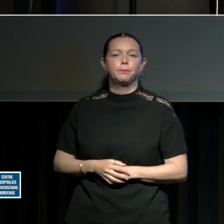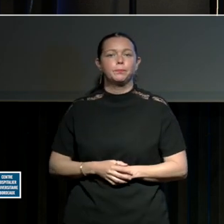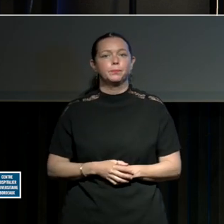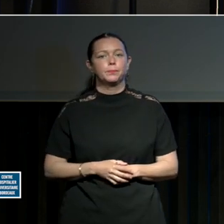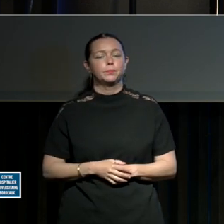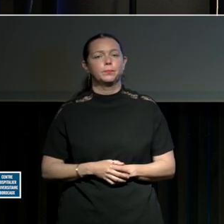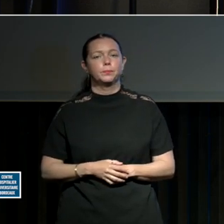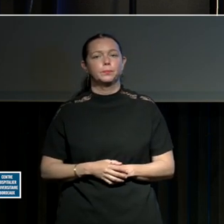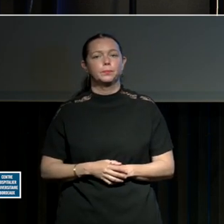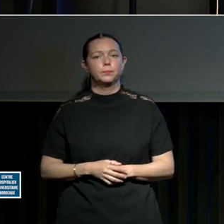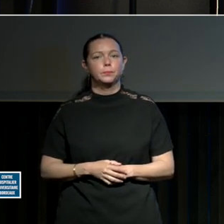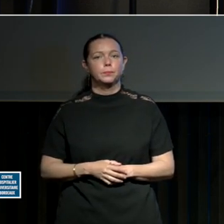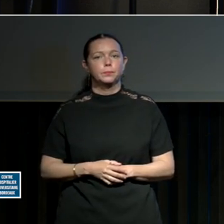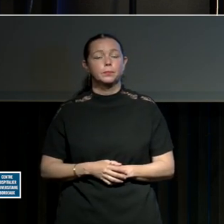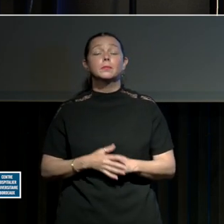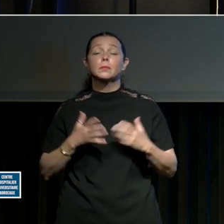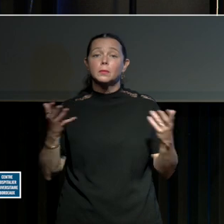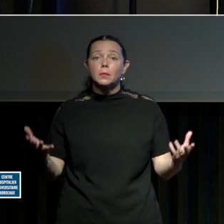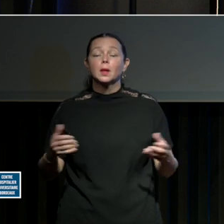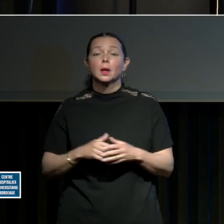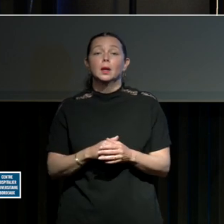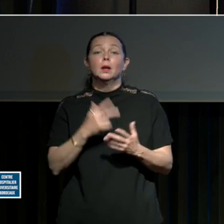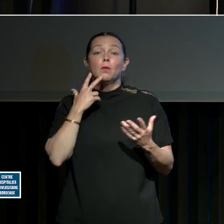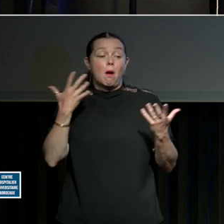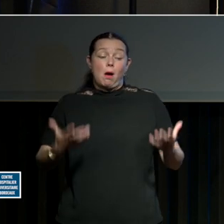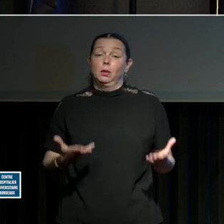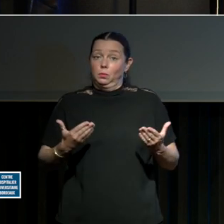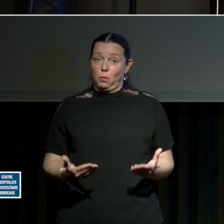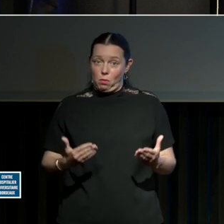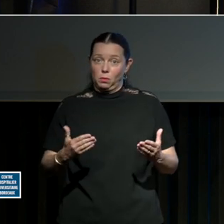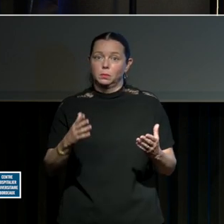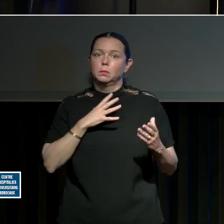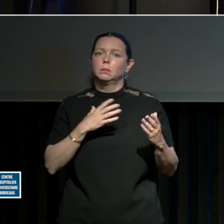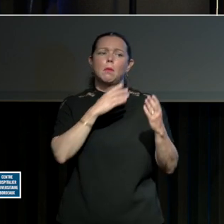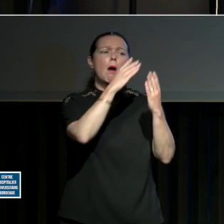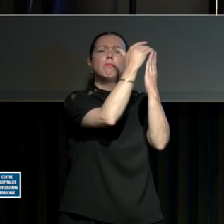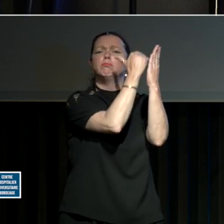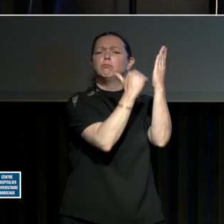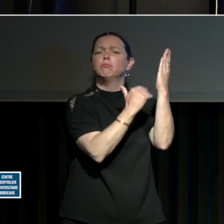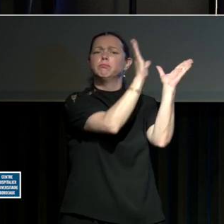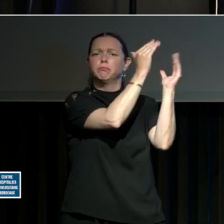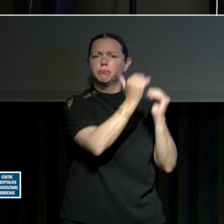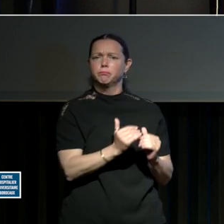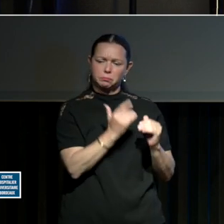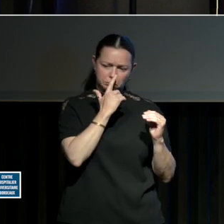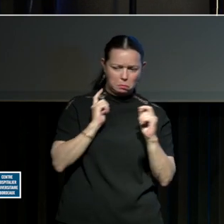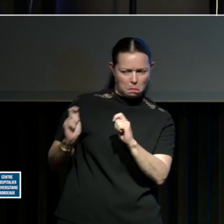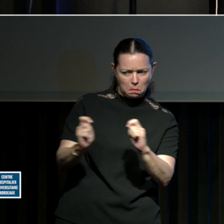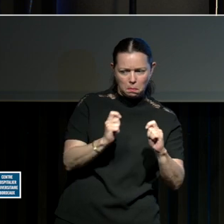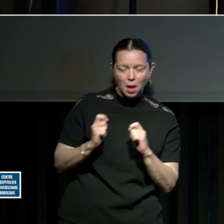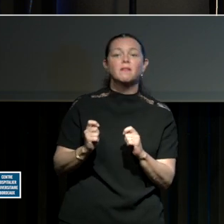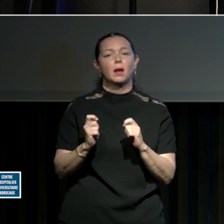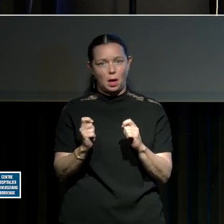Donc, on voit que les classifications contemporaines actuelles ont intégré totalement ces